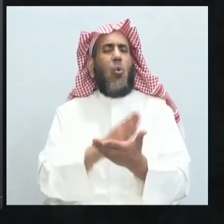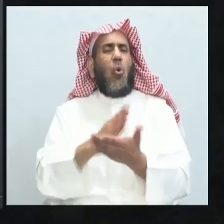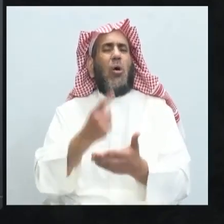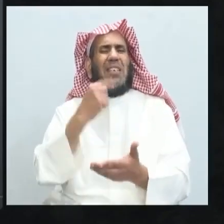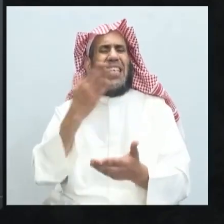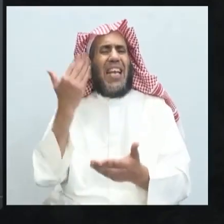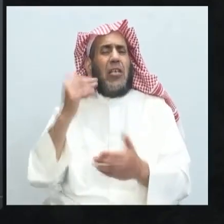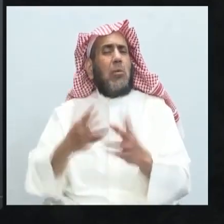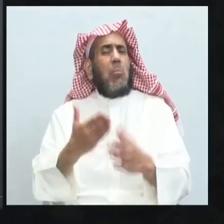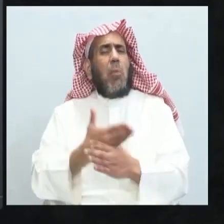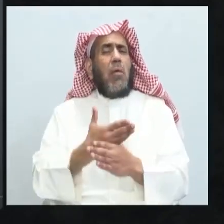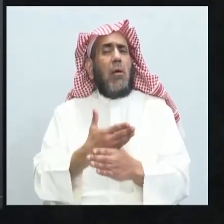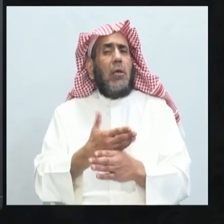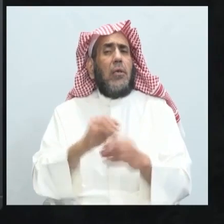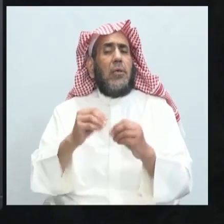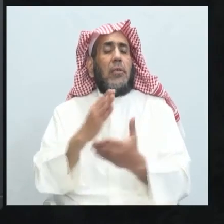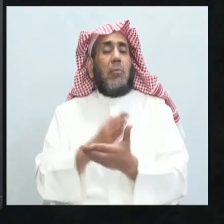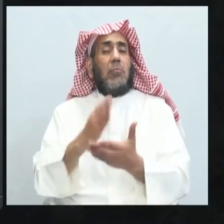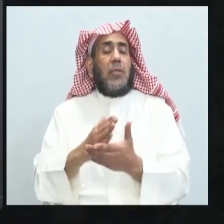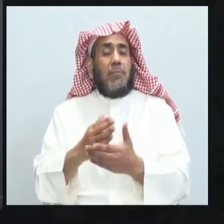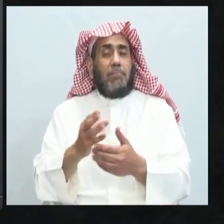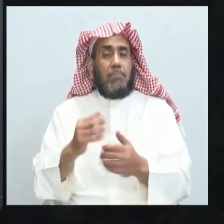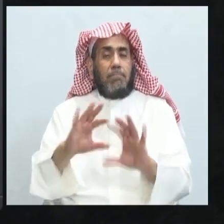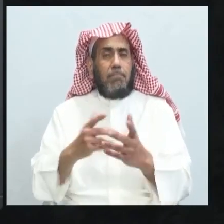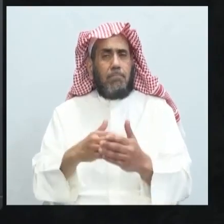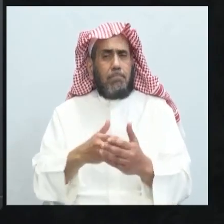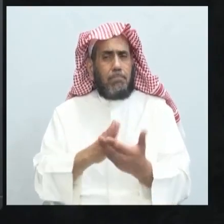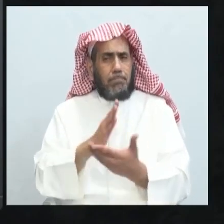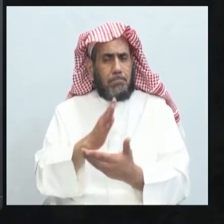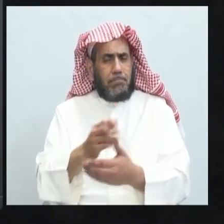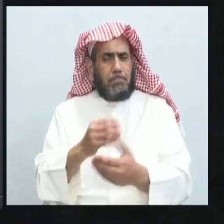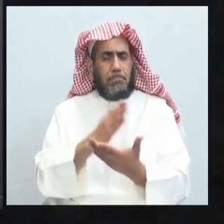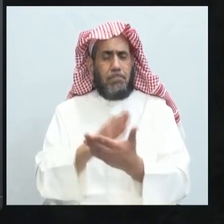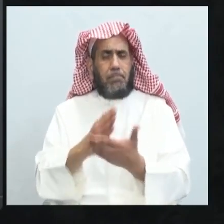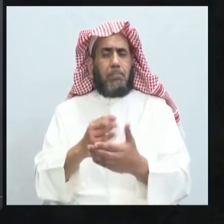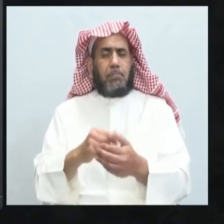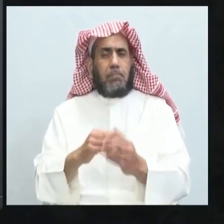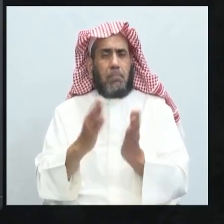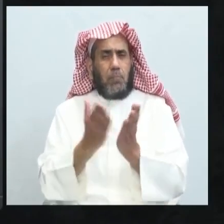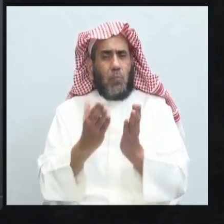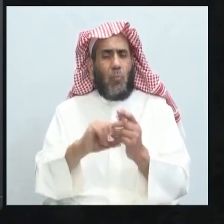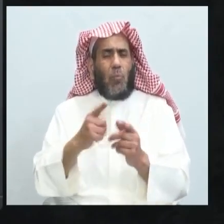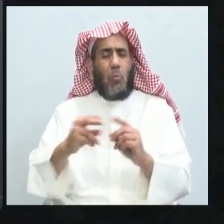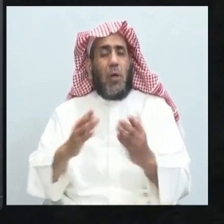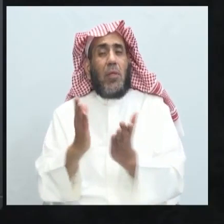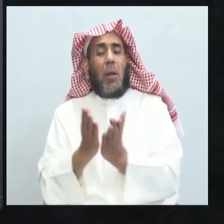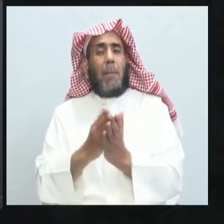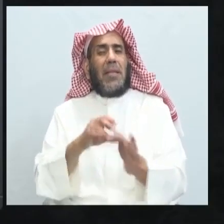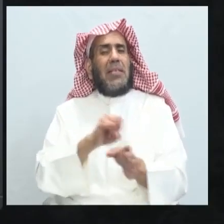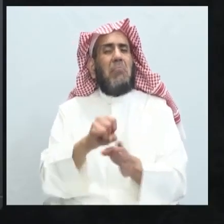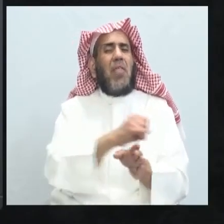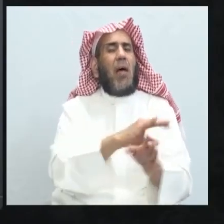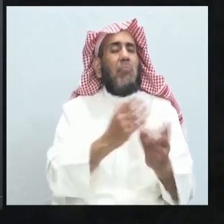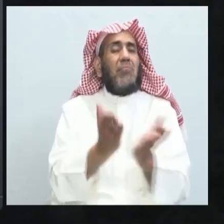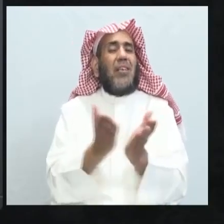ذكر لماذا قسم وذكرنا ايضا سبب التقسيم وكيف ان انهم ساروا على هذا التقسيم بعضهم تقسيم مدرسي او بعض المدارس التي يعني ذكرت في